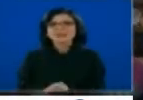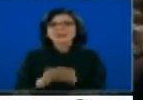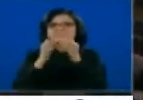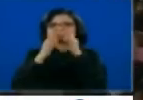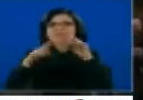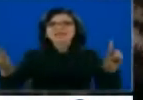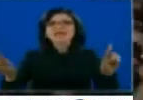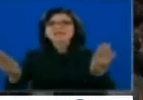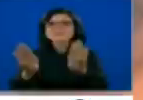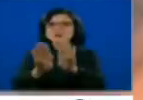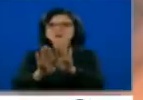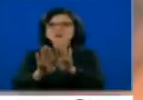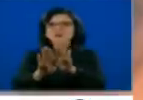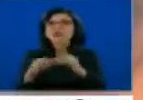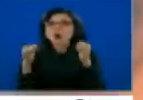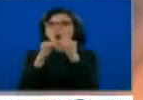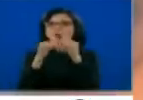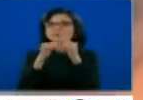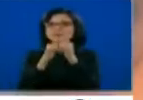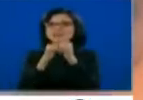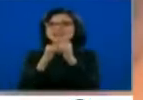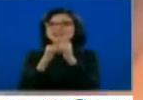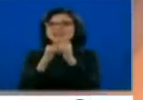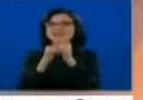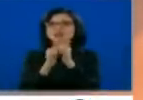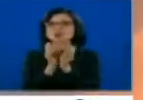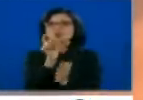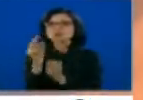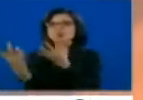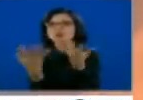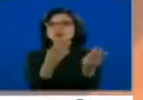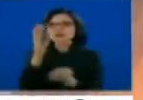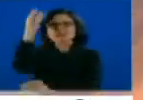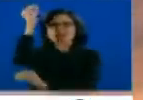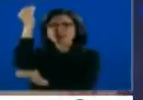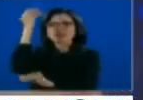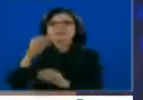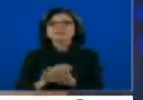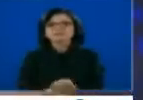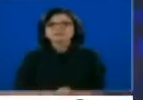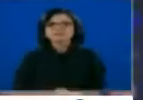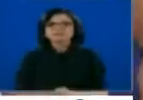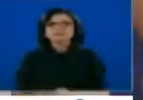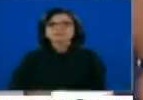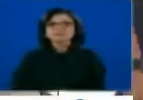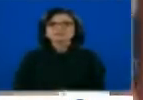dan komitmen Anda pada Warga Jakarta waktunya 1 Seteng menit silakan